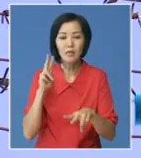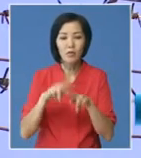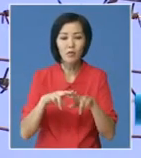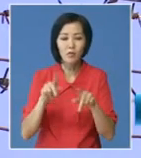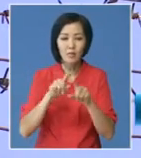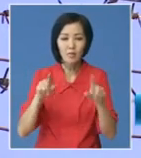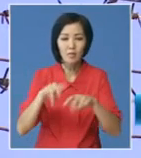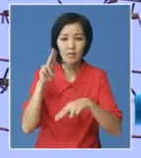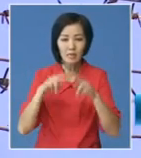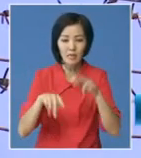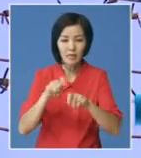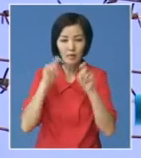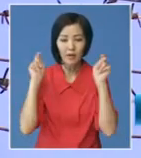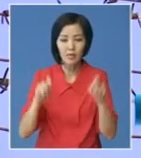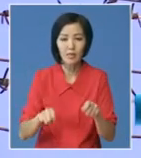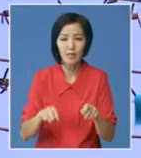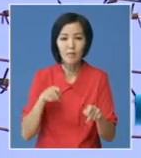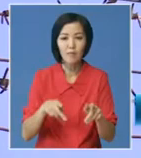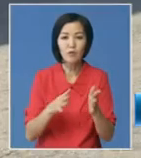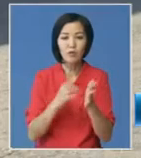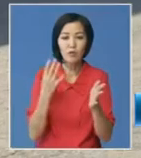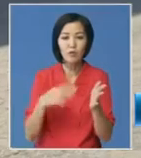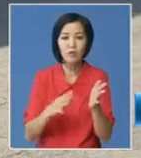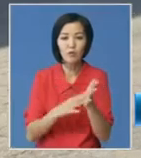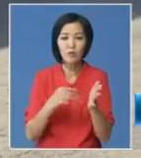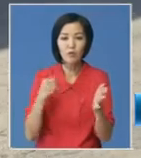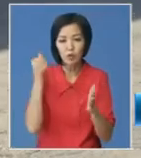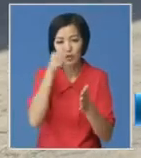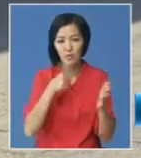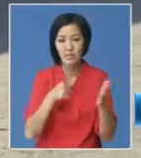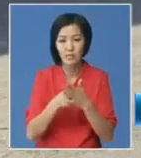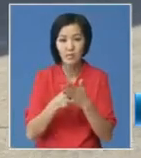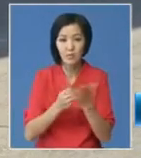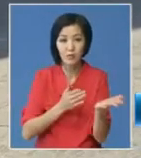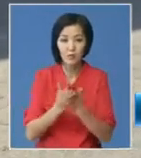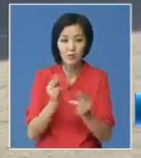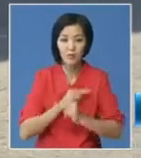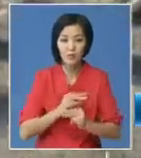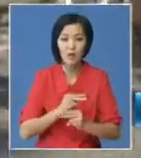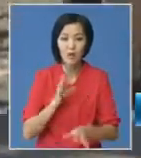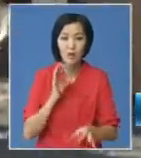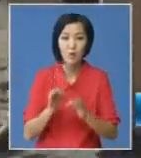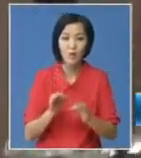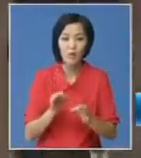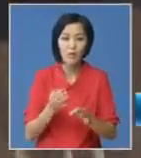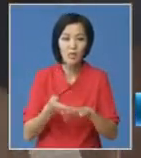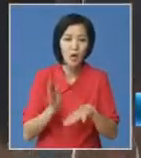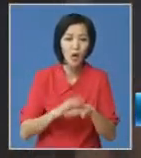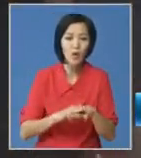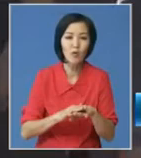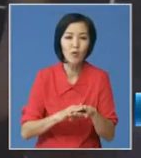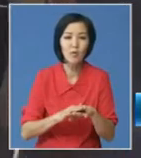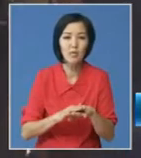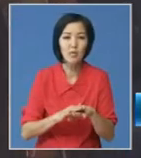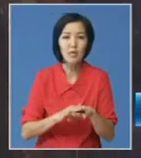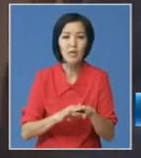салынған. 1949 жылға дейін осы бағытта жұмыс істеген. Содан бір жыл өткен соң орта және ауыр қылмыс жасап, алғаш сотталған